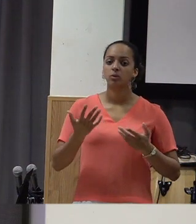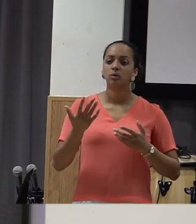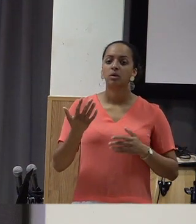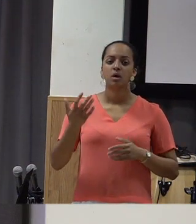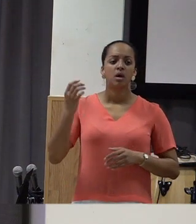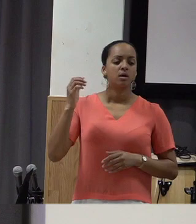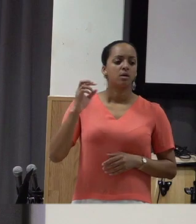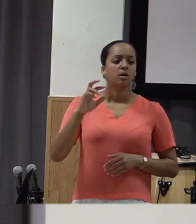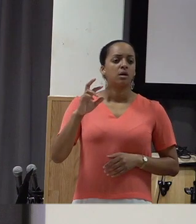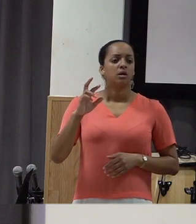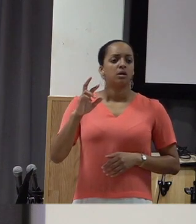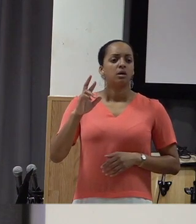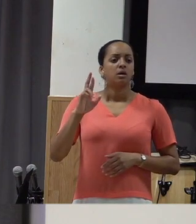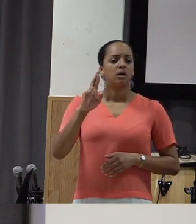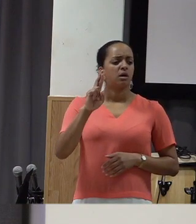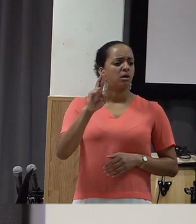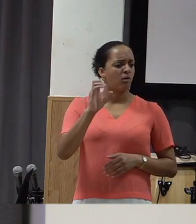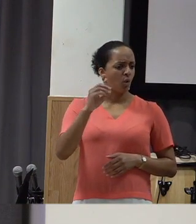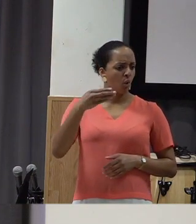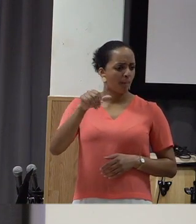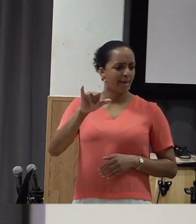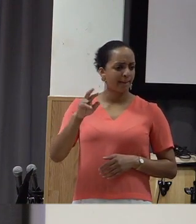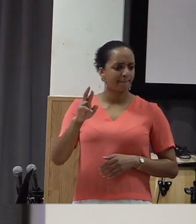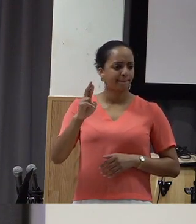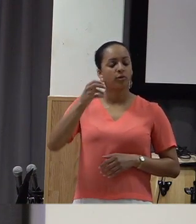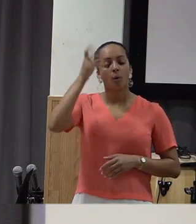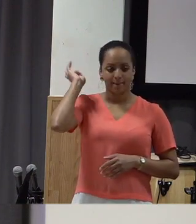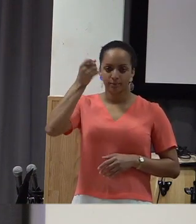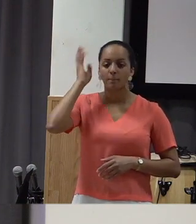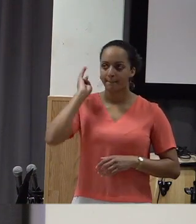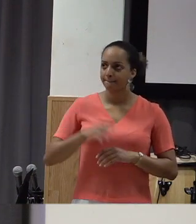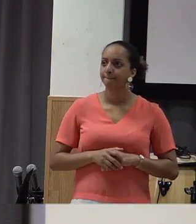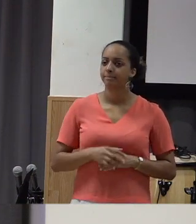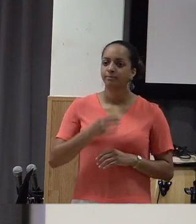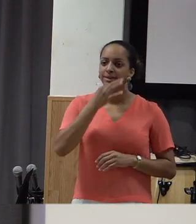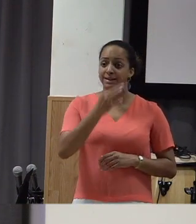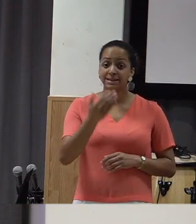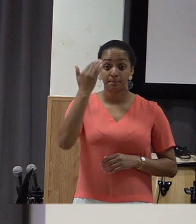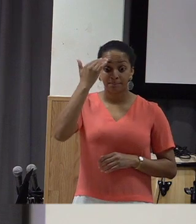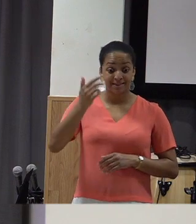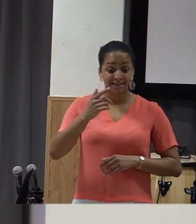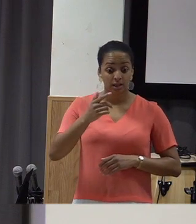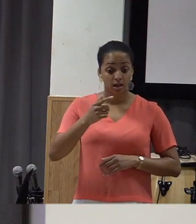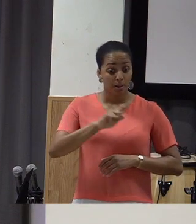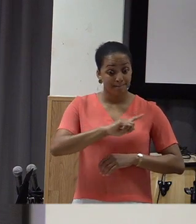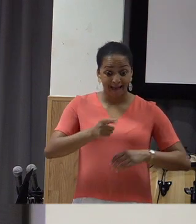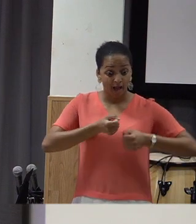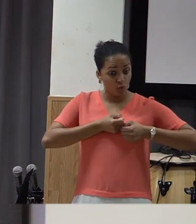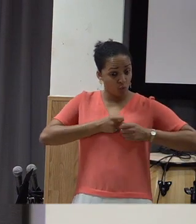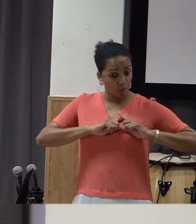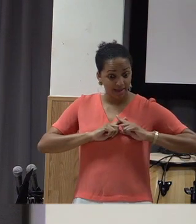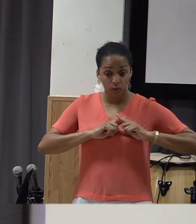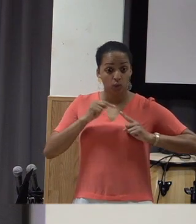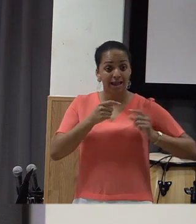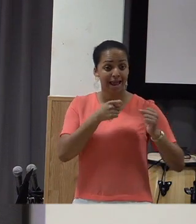23, déclare que tout ce qui n'est pas le produit d'une conviction est un péché. Tout ce qui n'est pas